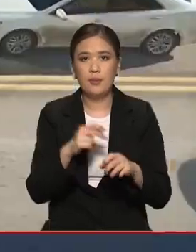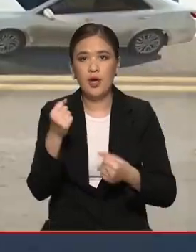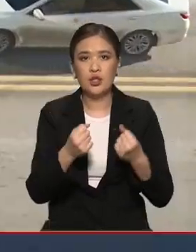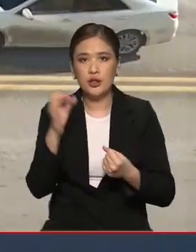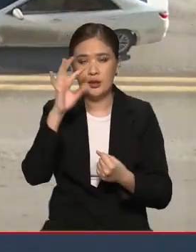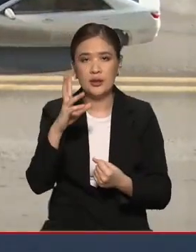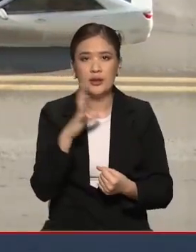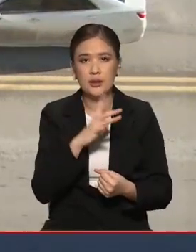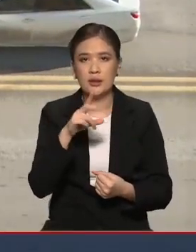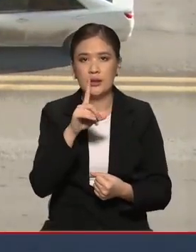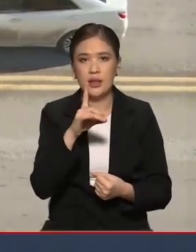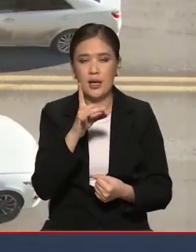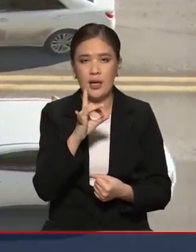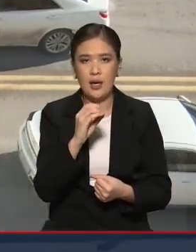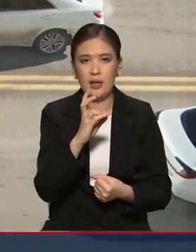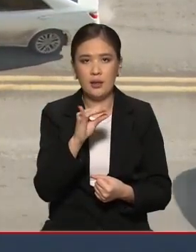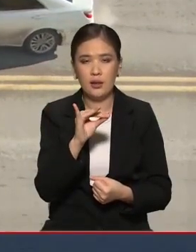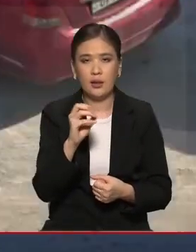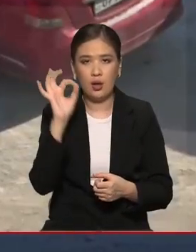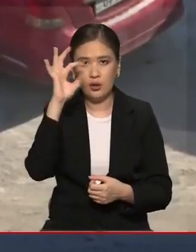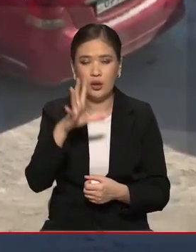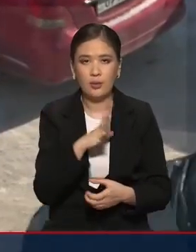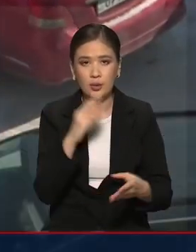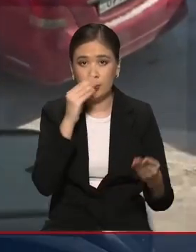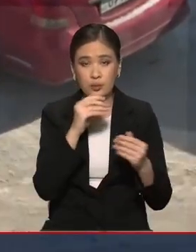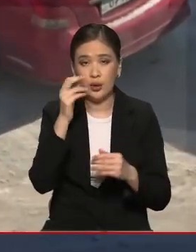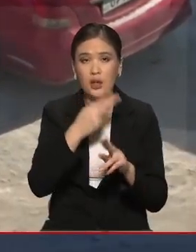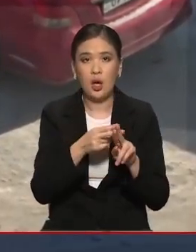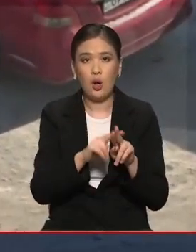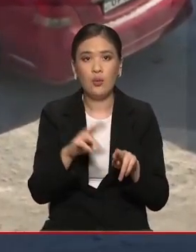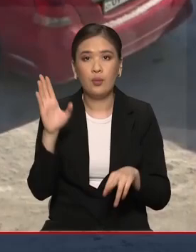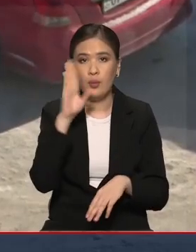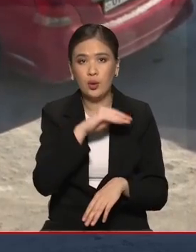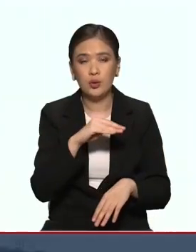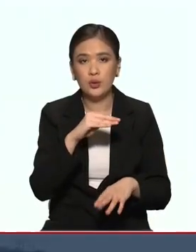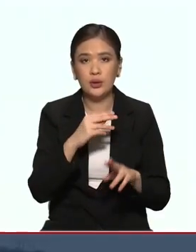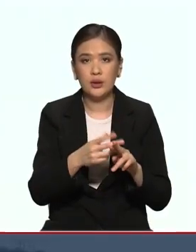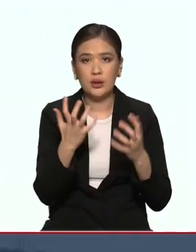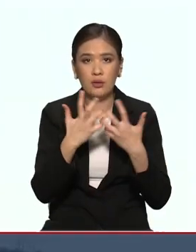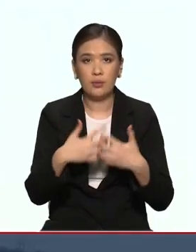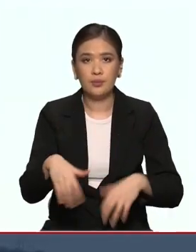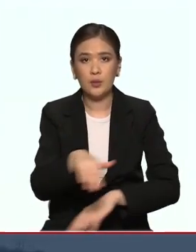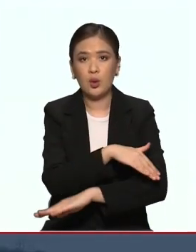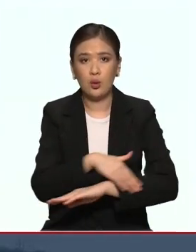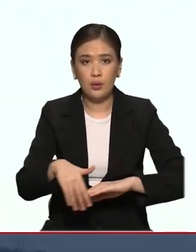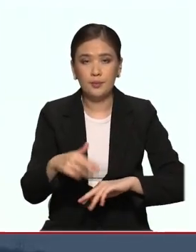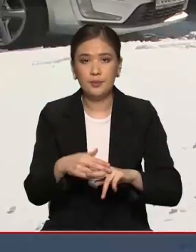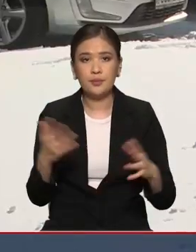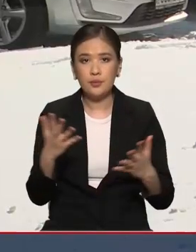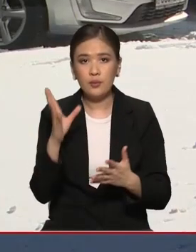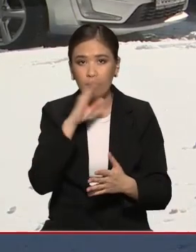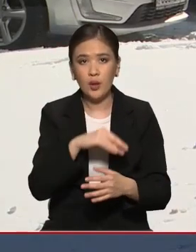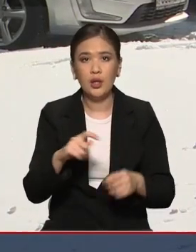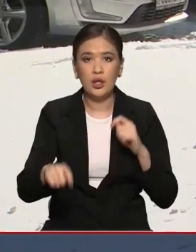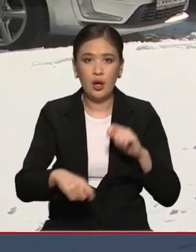машинное зрение искусственного интеллекта. Кроме того, устройство умеет строить цифровую модель улицы, что позволяет ей